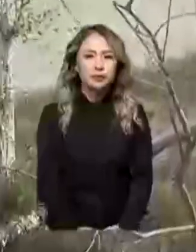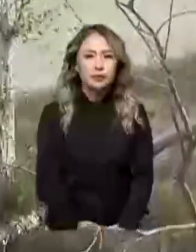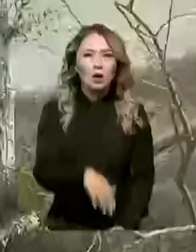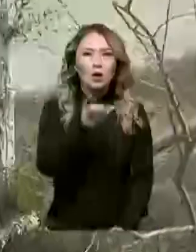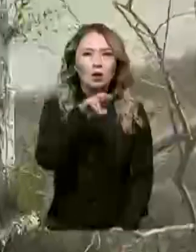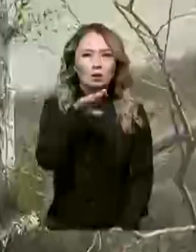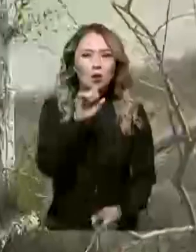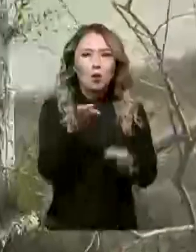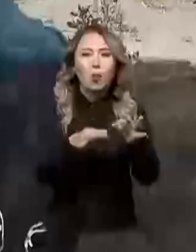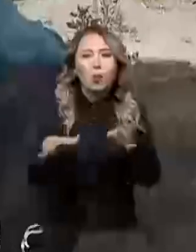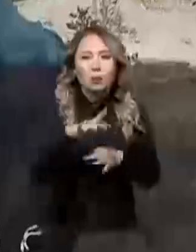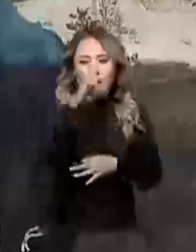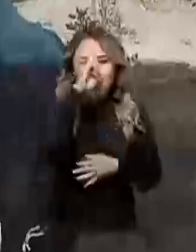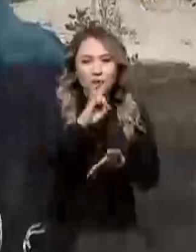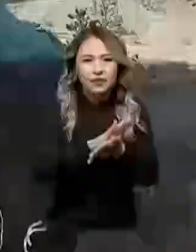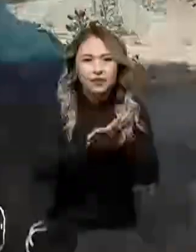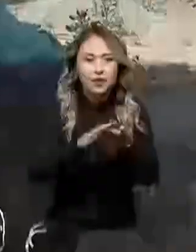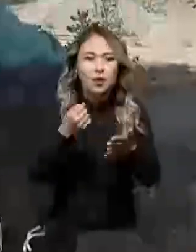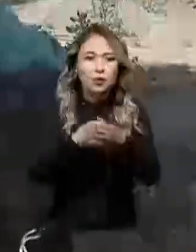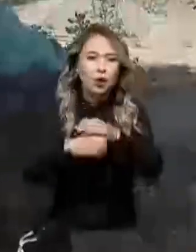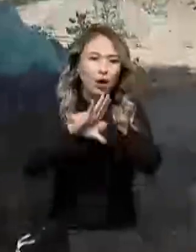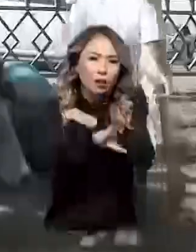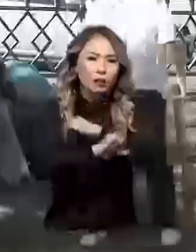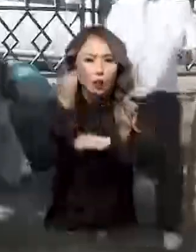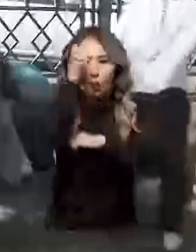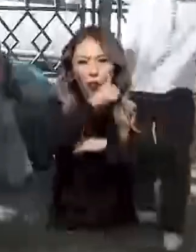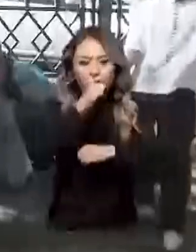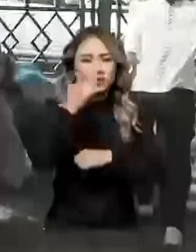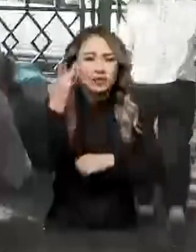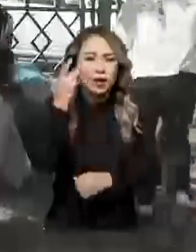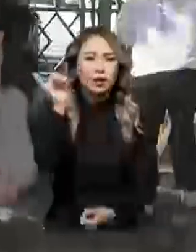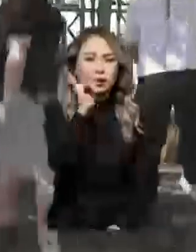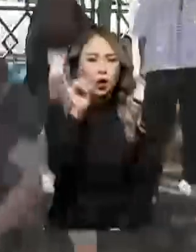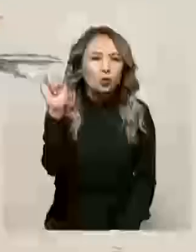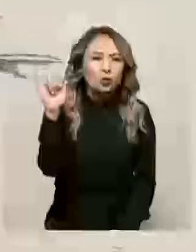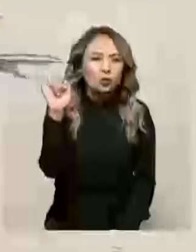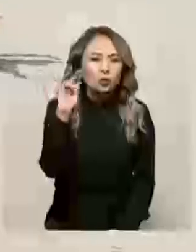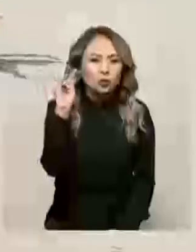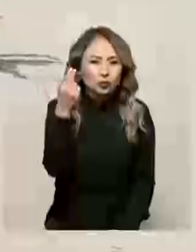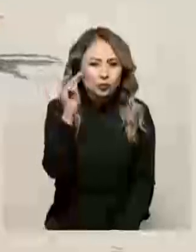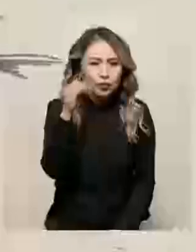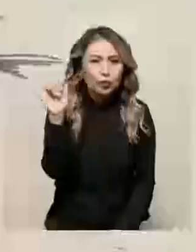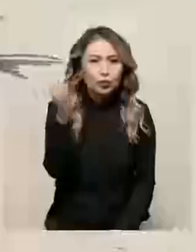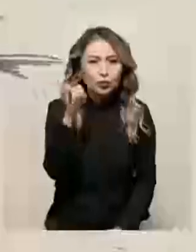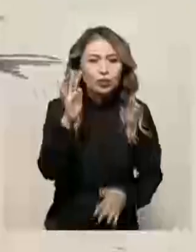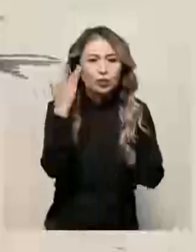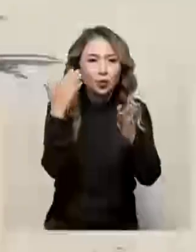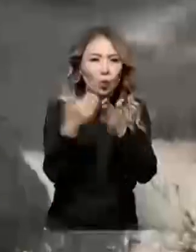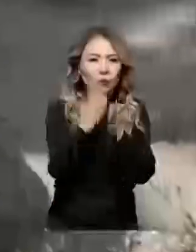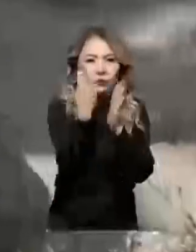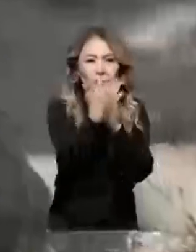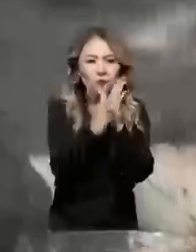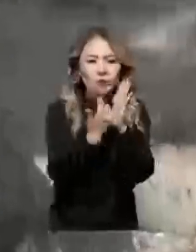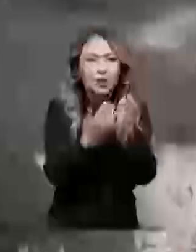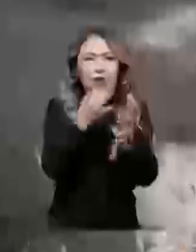Ұлытау облысында Таза Қазақстан акциясы жыл соңында дейін жалғасады. Әр аптаның бейсенбі және сенбі күндері тазалық жұмыстарын ұйымдастыруын жаңа кестесі жасалды. Енді